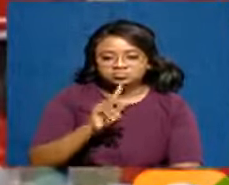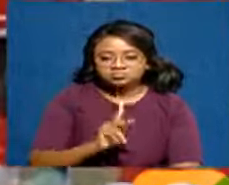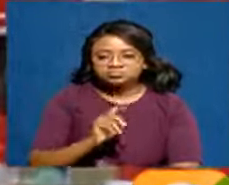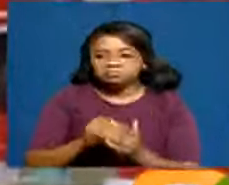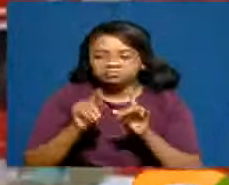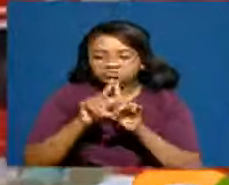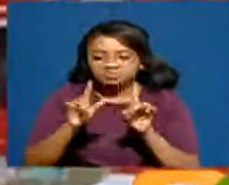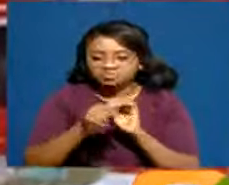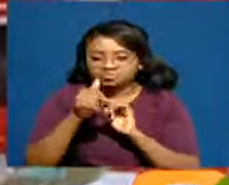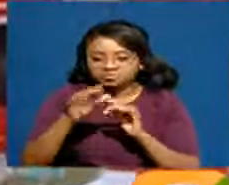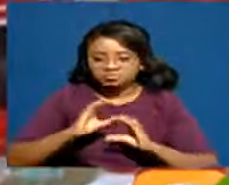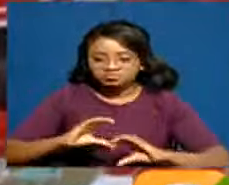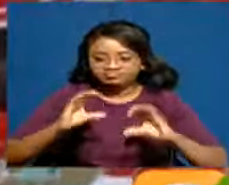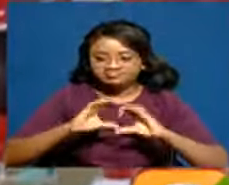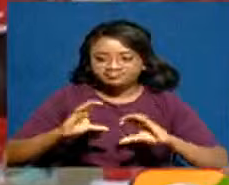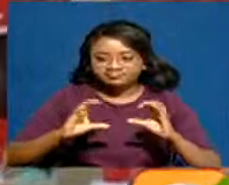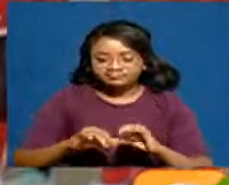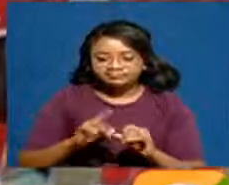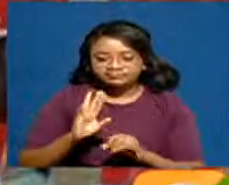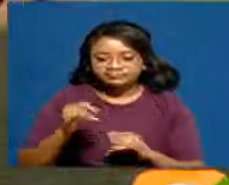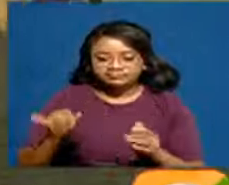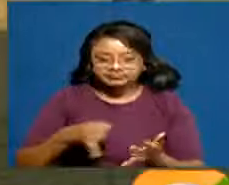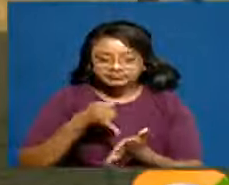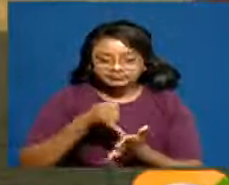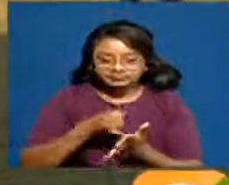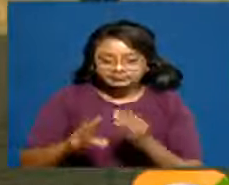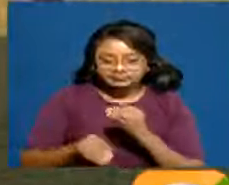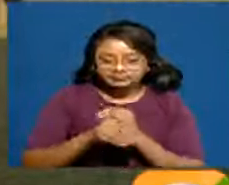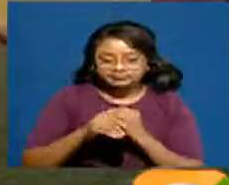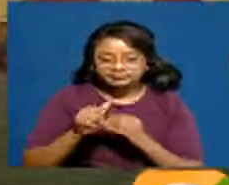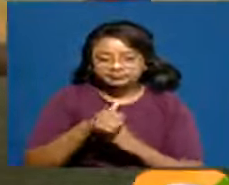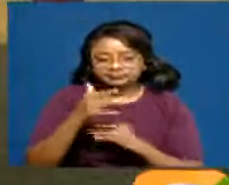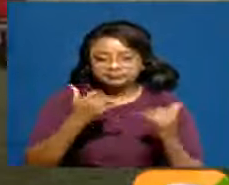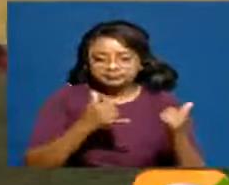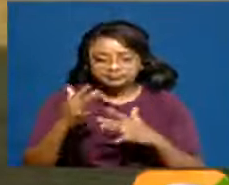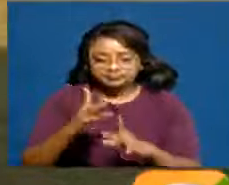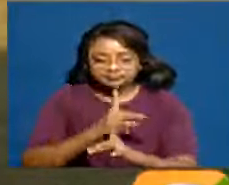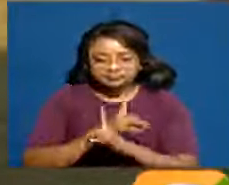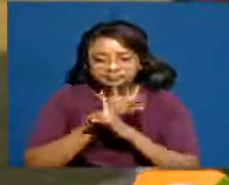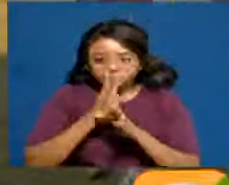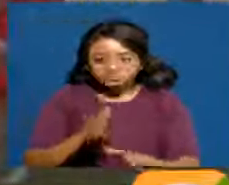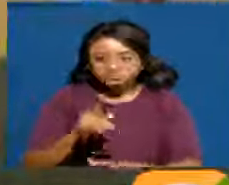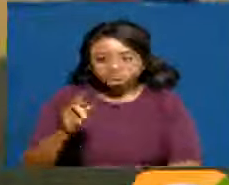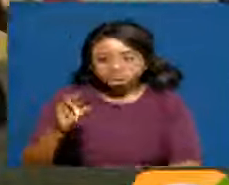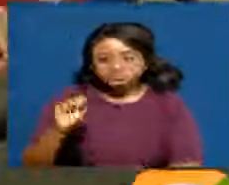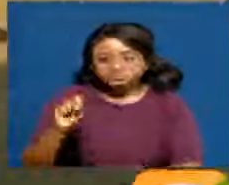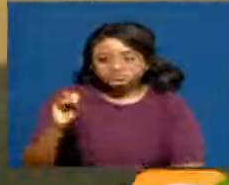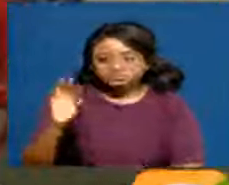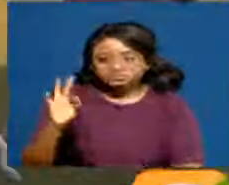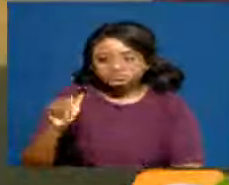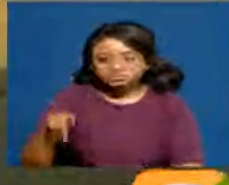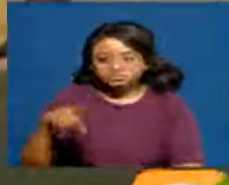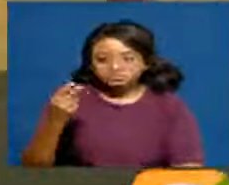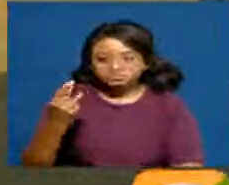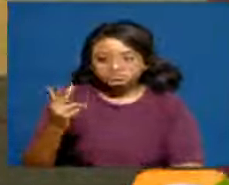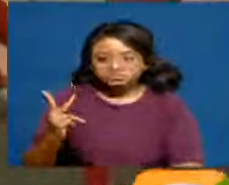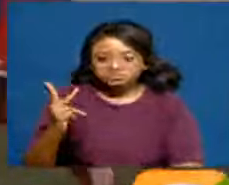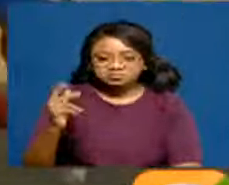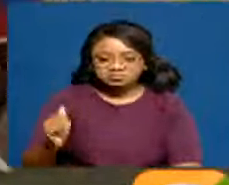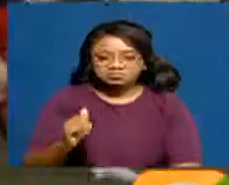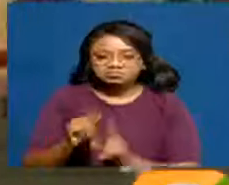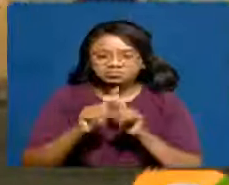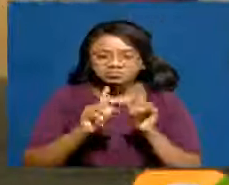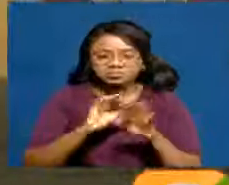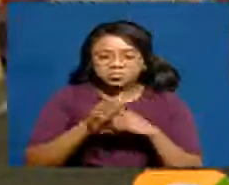hii kocha Engin Firat alimjumuisha mlinzi wa Sofapaka Baron Ochieng ili kuziba pengo. Tayari wachezaji Amos Nondi, Masud